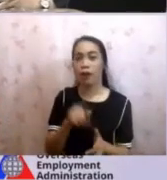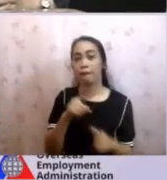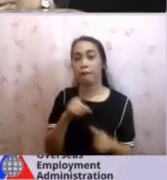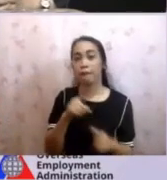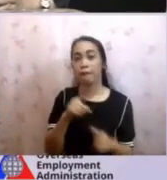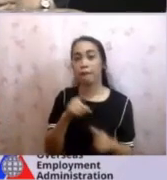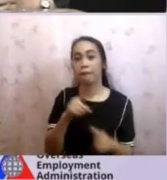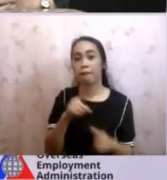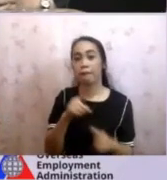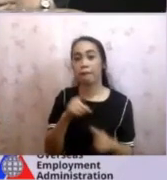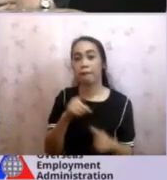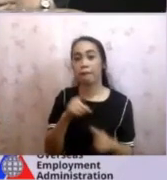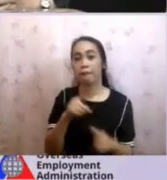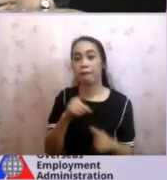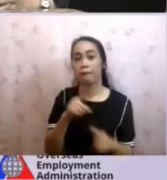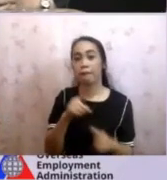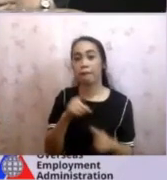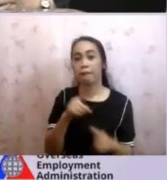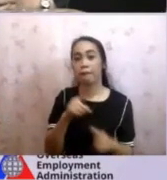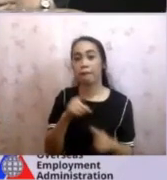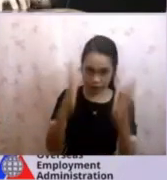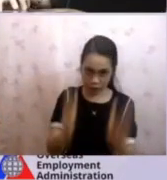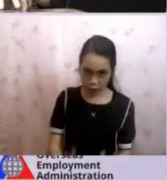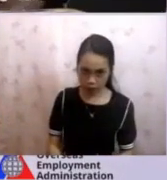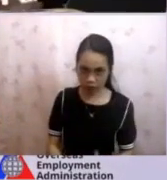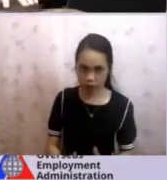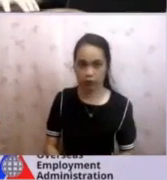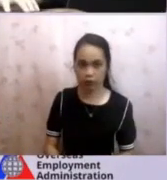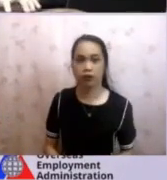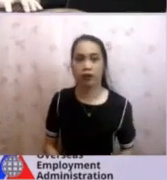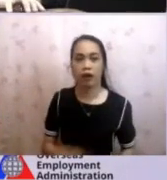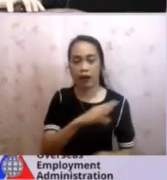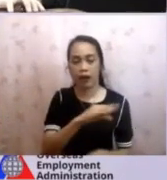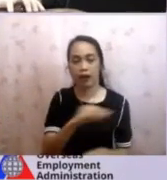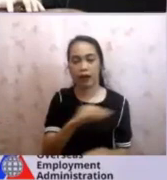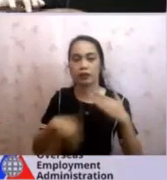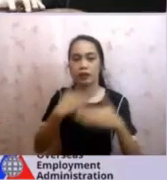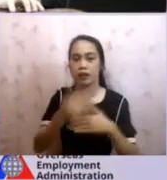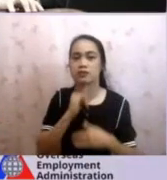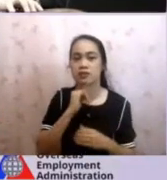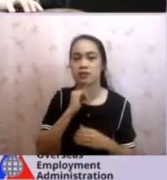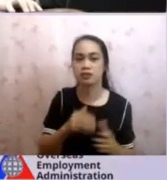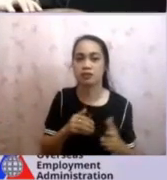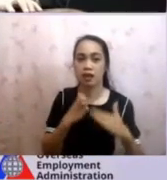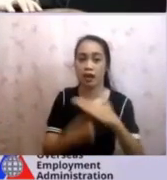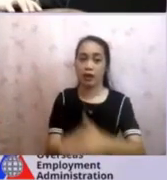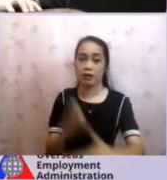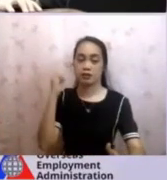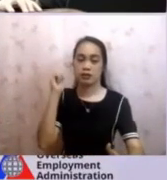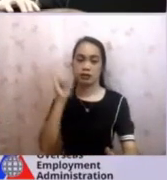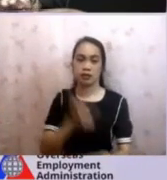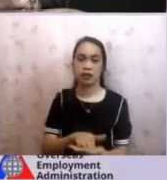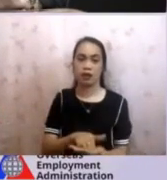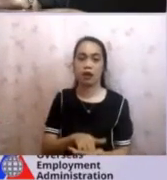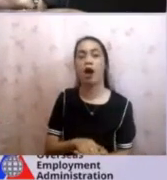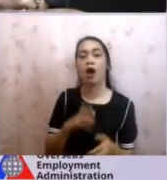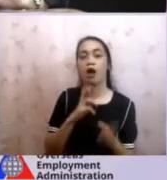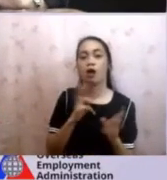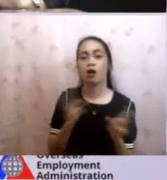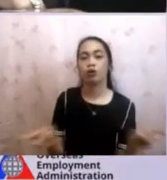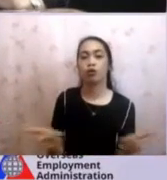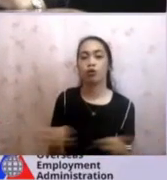og ikaw na hinuigin nag-interview instead nga ikaw ang interview. And then of course, exit the room